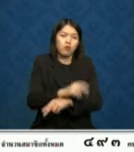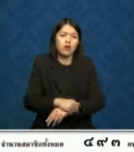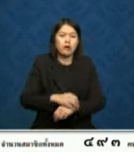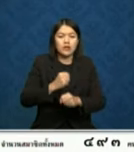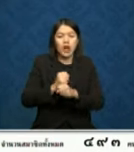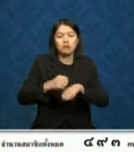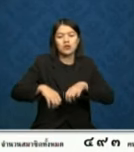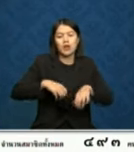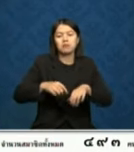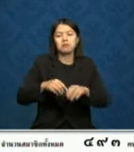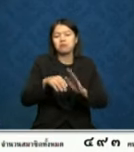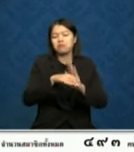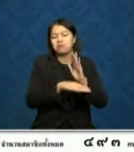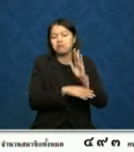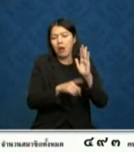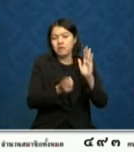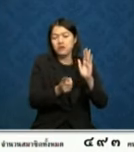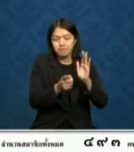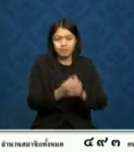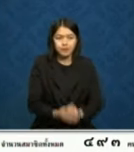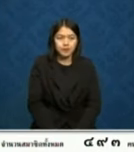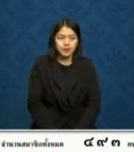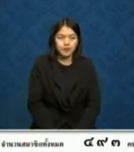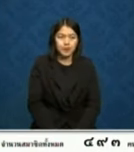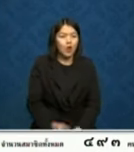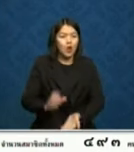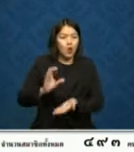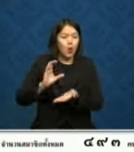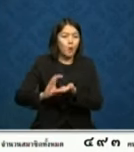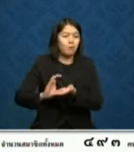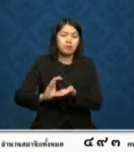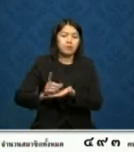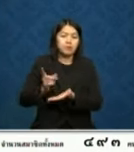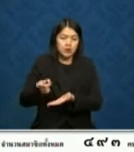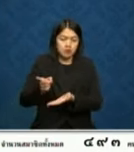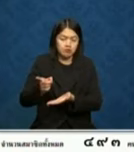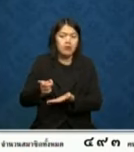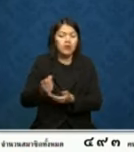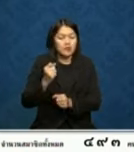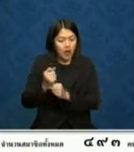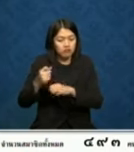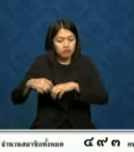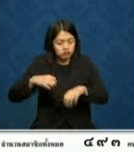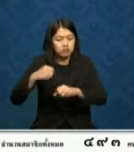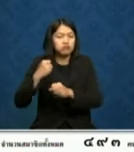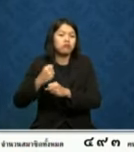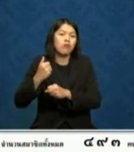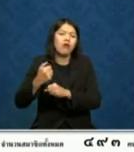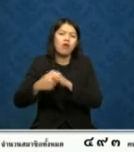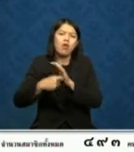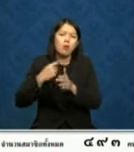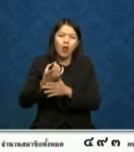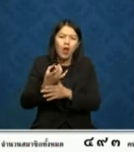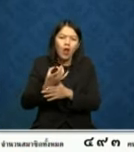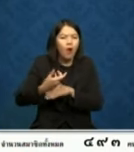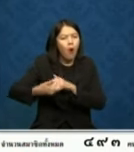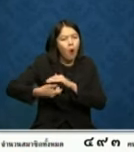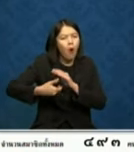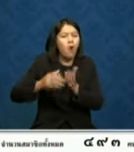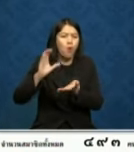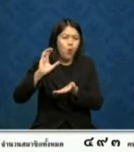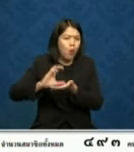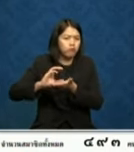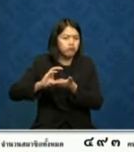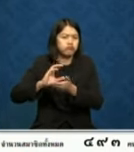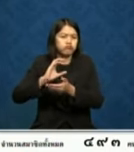ดำเนินการแบบเดิมค่ะทั้งๆที่งบประมาณเท่าเดิมก็สามารถดำเนินการได้แล้วเหตุใดจึงต้องของบ